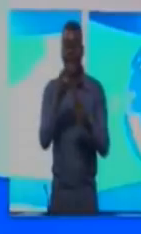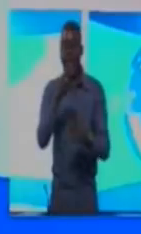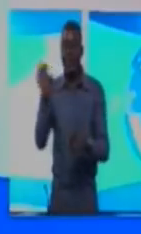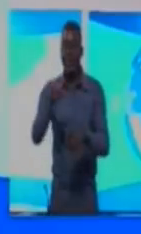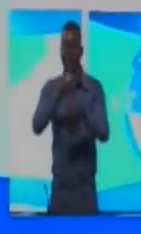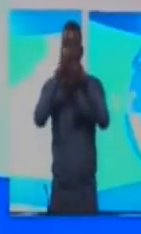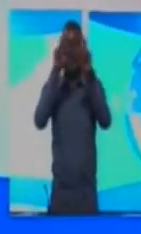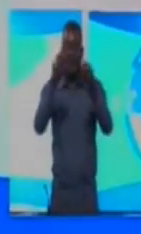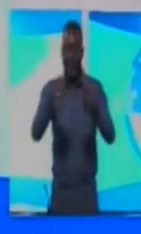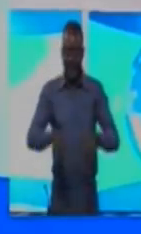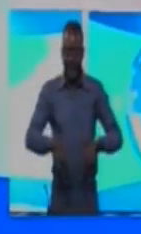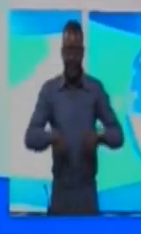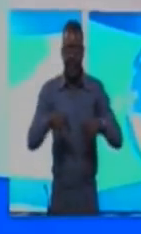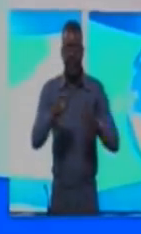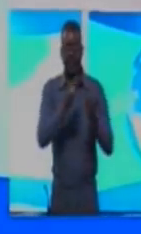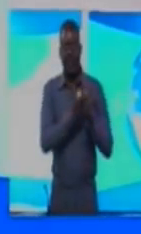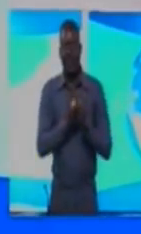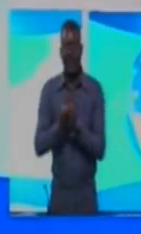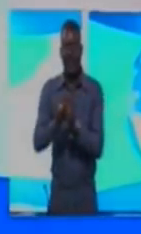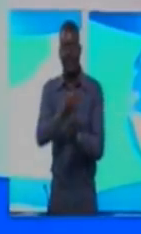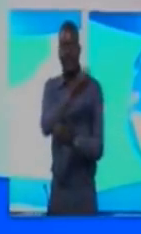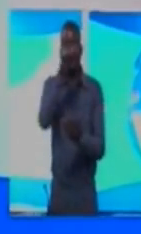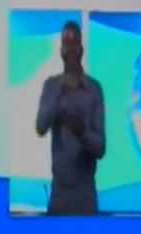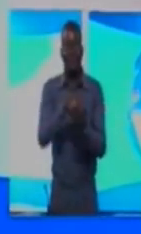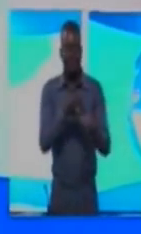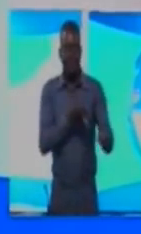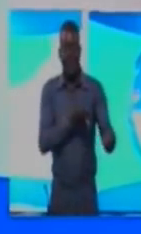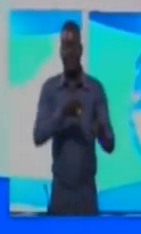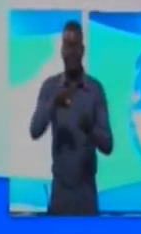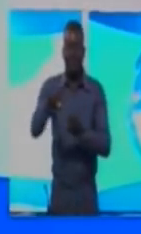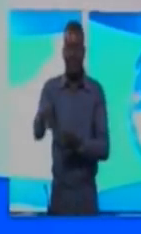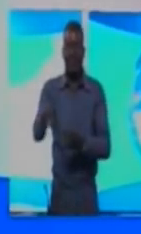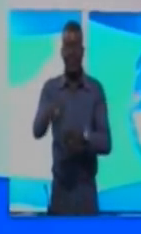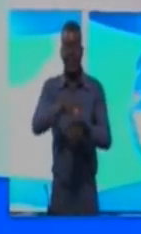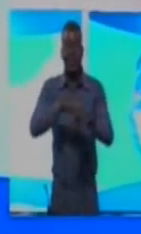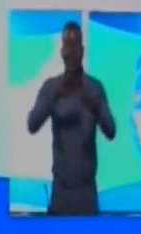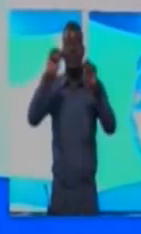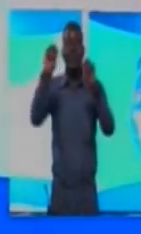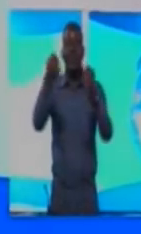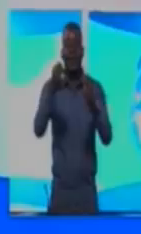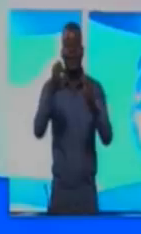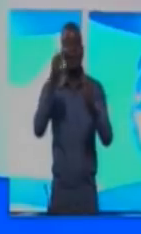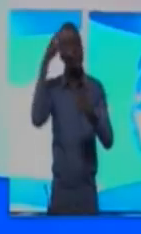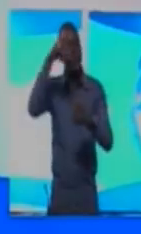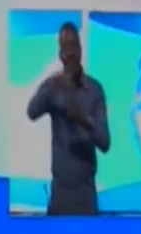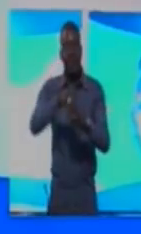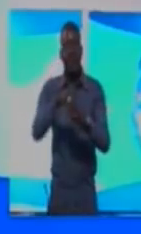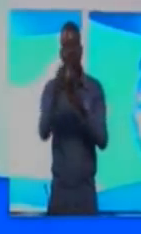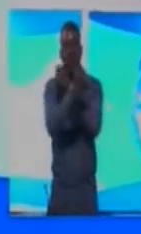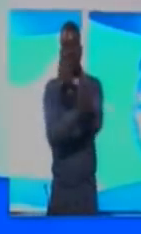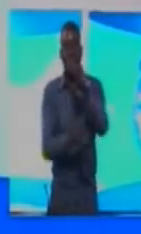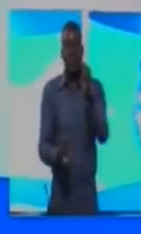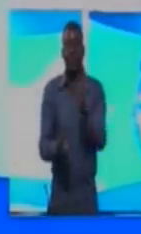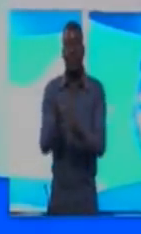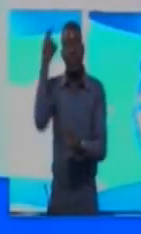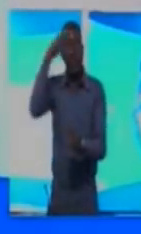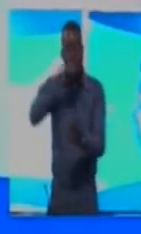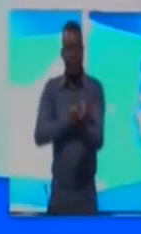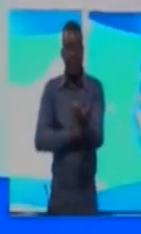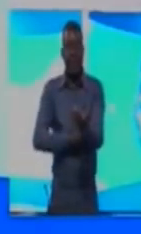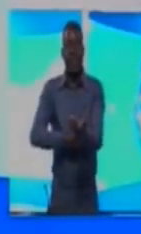question du vivre ensemble est donc au centre des échanges. Sous la thématique tolérance dans un pays pluriconfessionnel